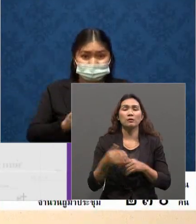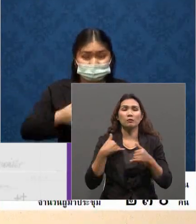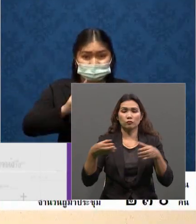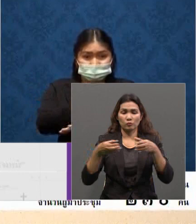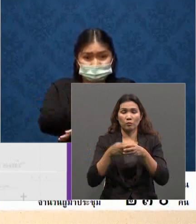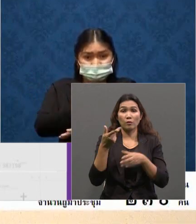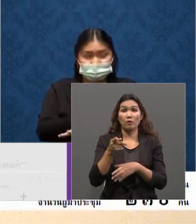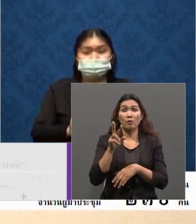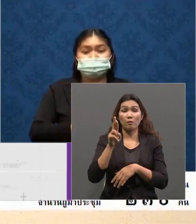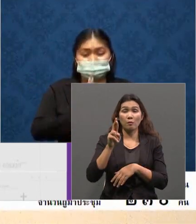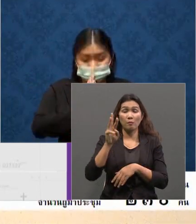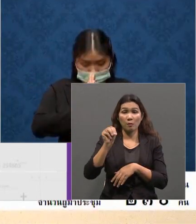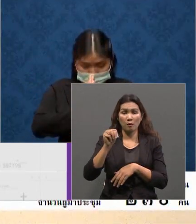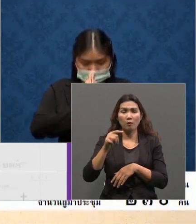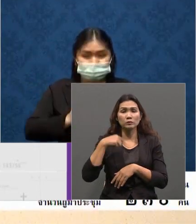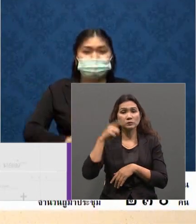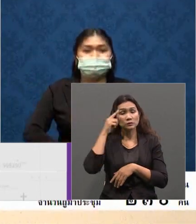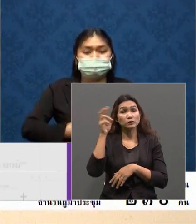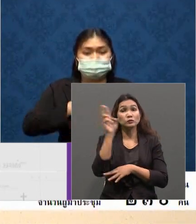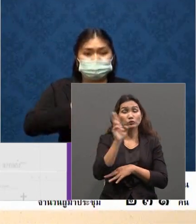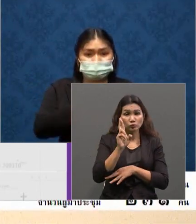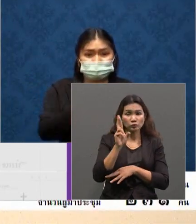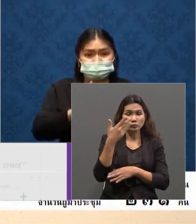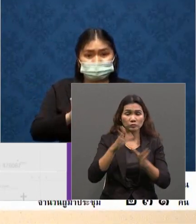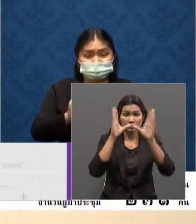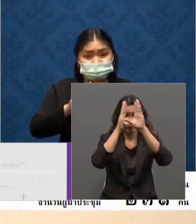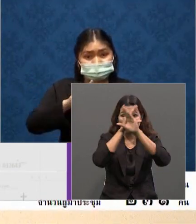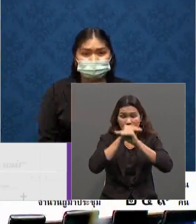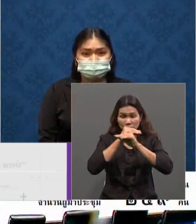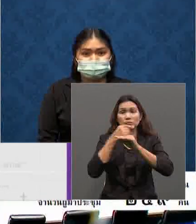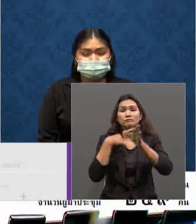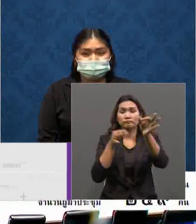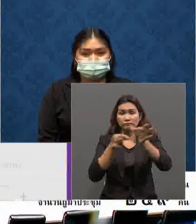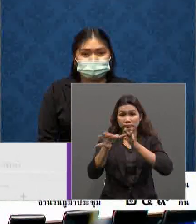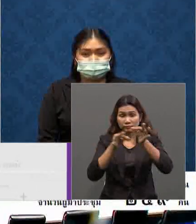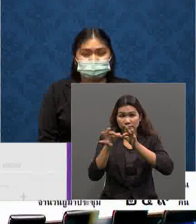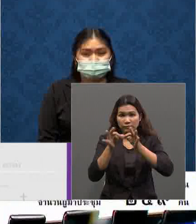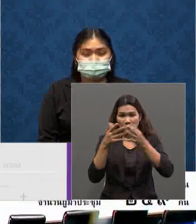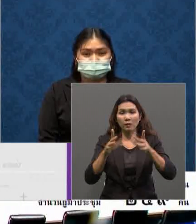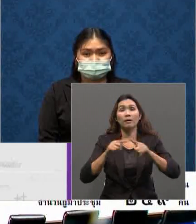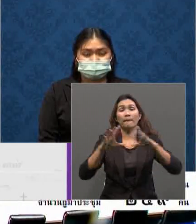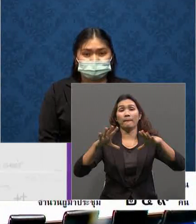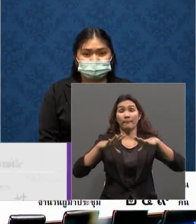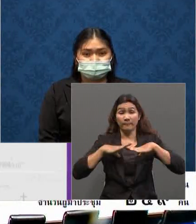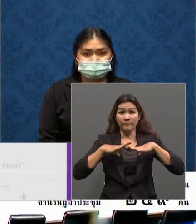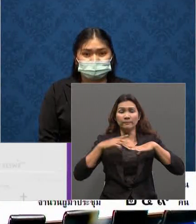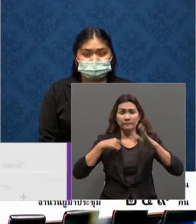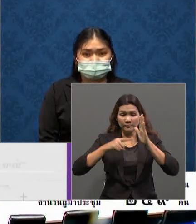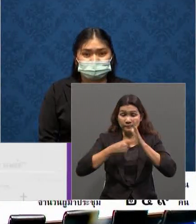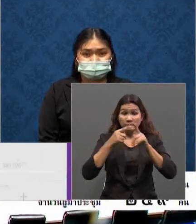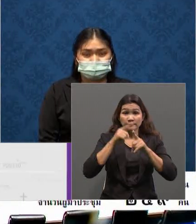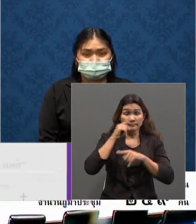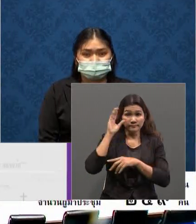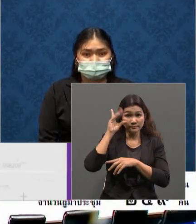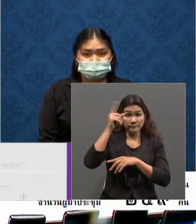รีค่ะจะใช้เวลาส่วนหนึ่งในช่วงกลางวันและหลังเที่ยงคืนครึ่งชี้แจงจากนั้นจะพักการประชุมค่ะเพื่อเริ่มประชุมใหม่ในวัน